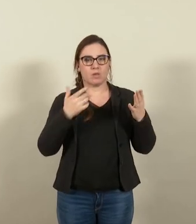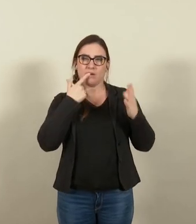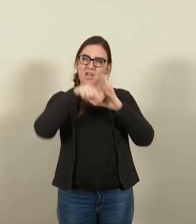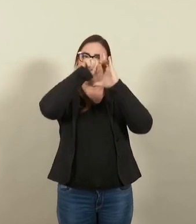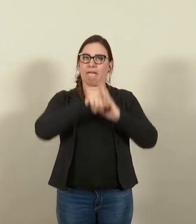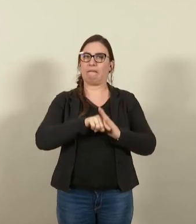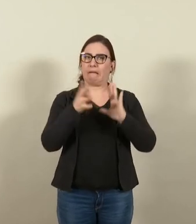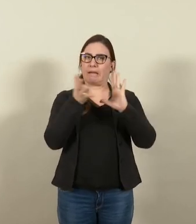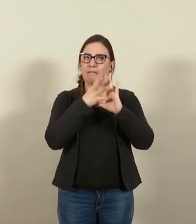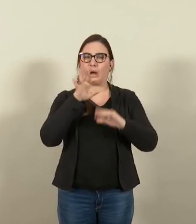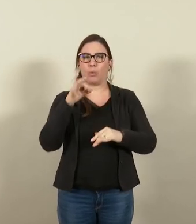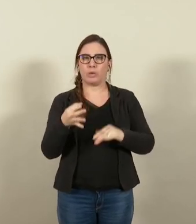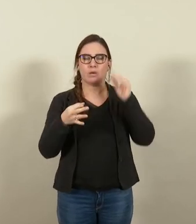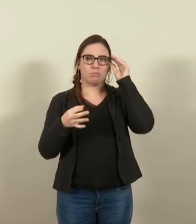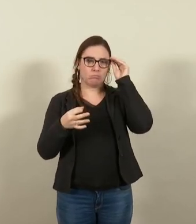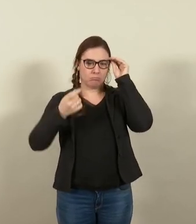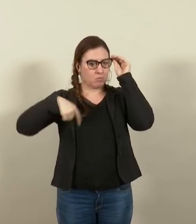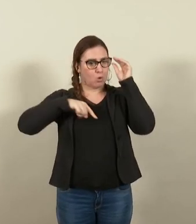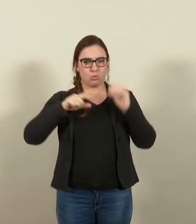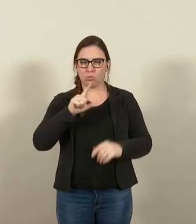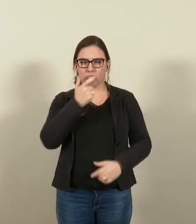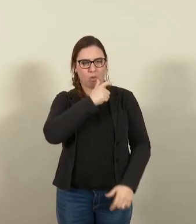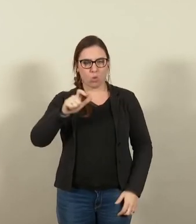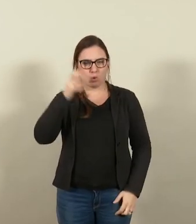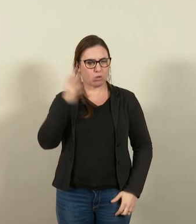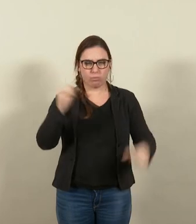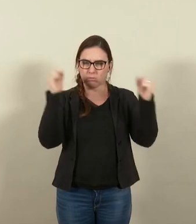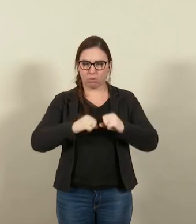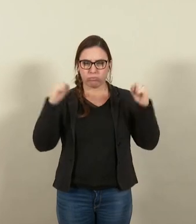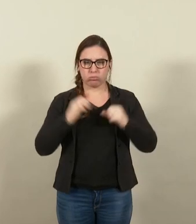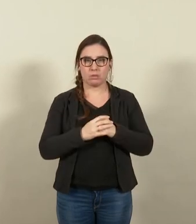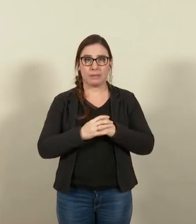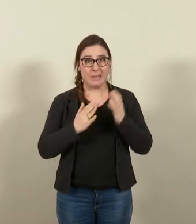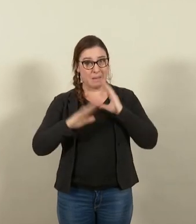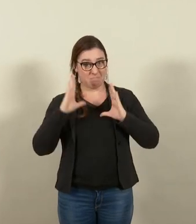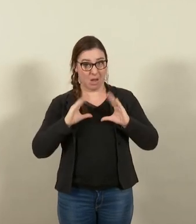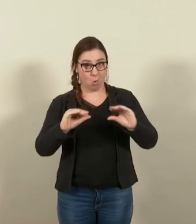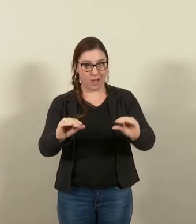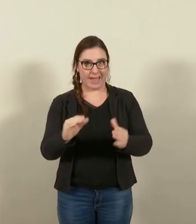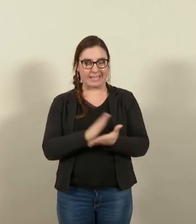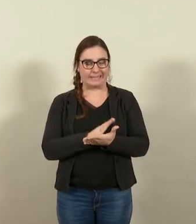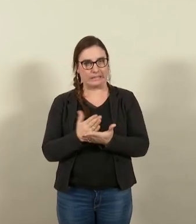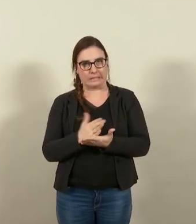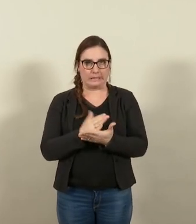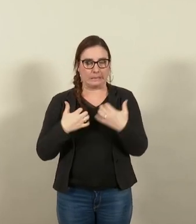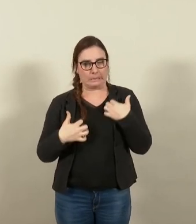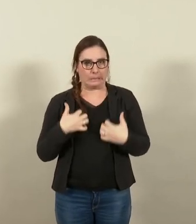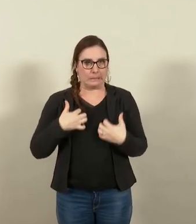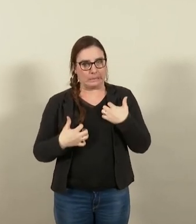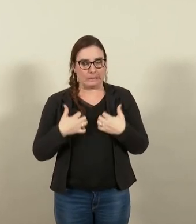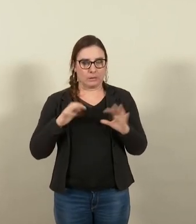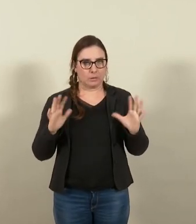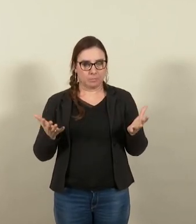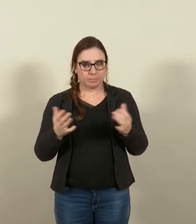est une évolution à laquelle nous adhérons à 200 %. dans la réalisation par contre nous sommes plus scepties pour sa mise en